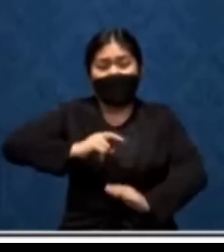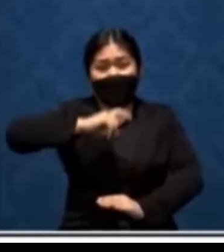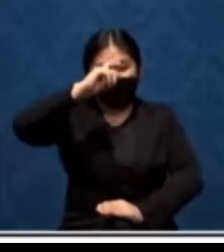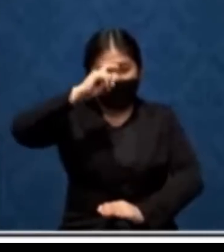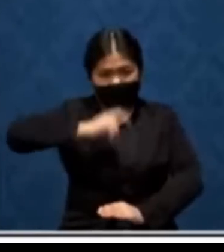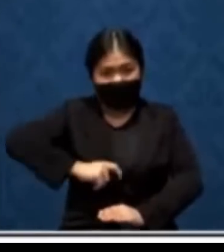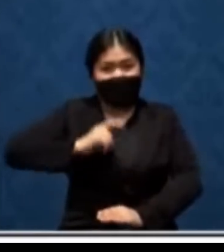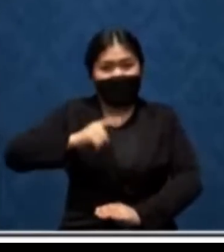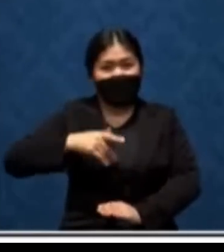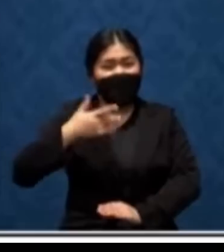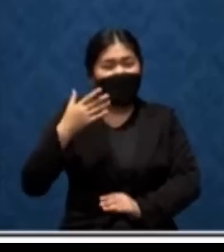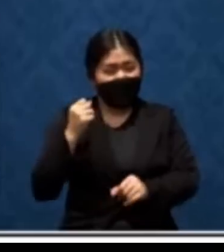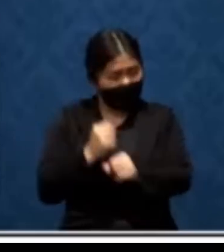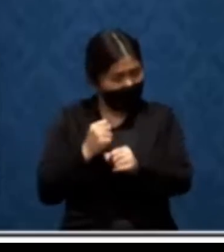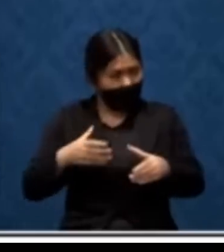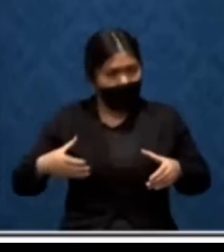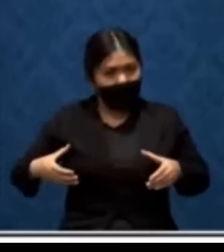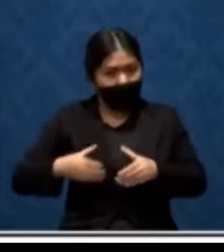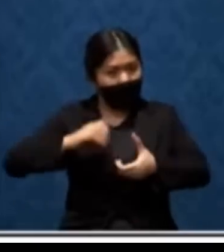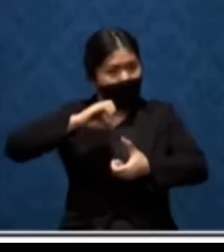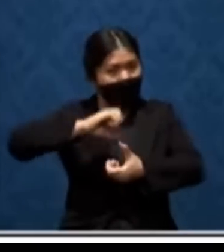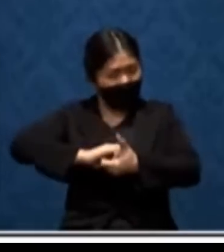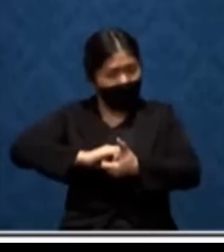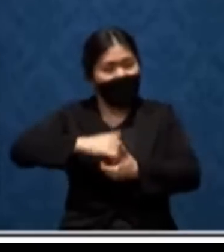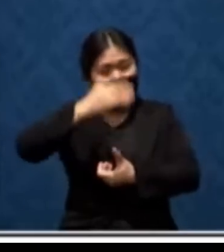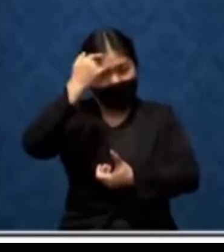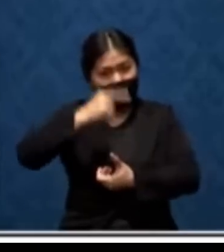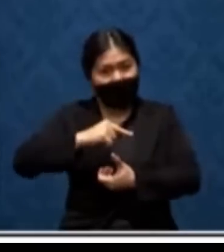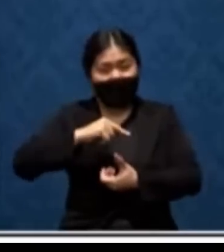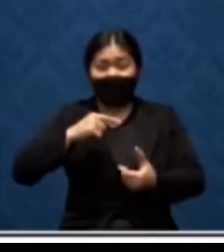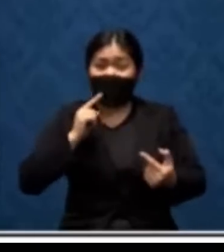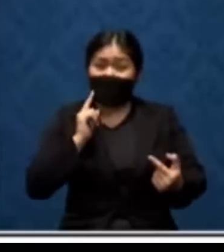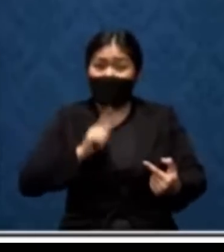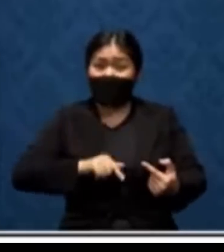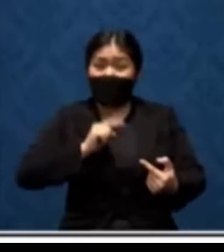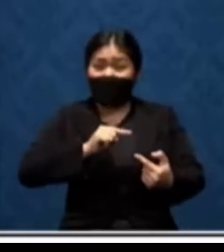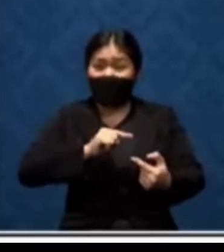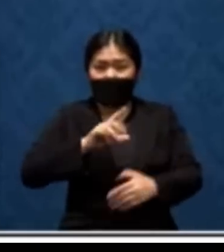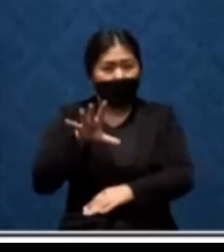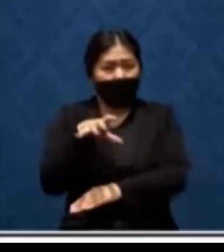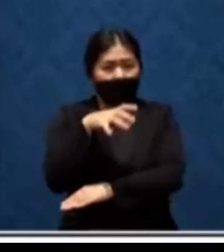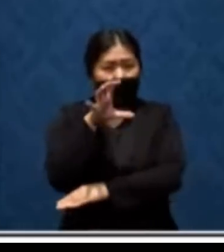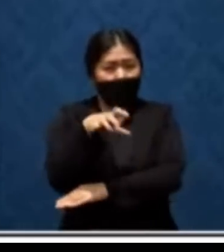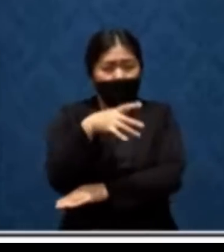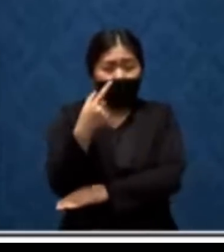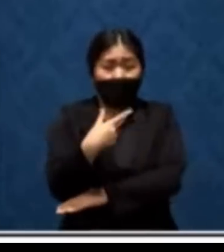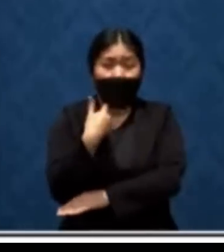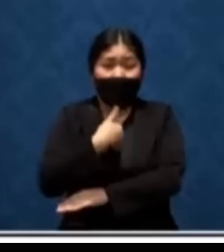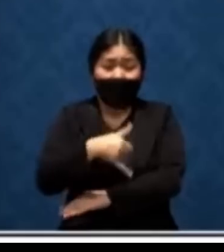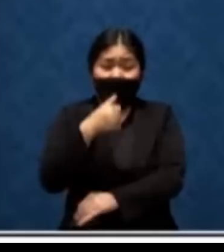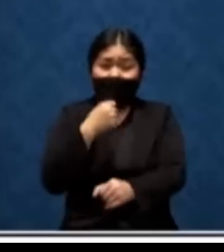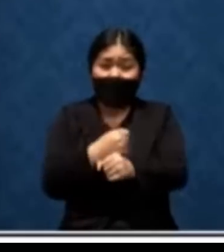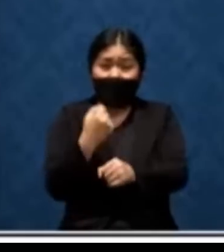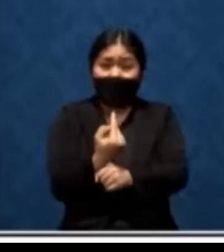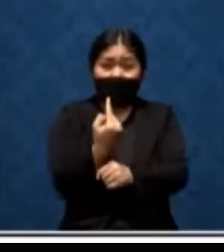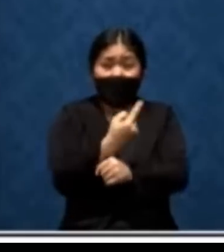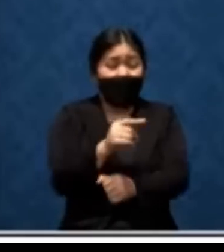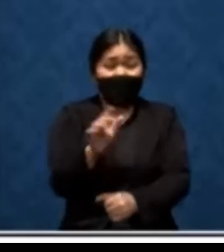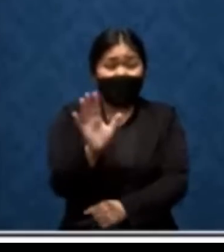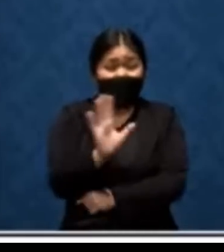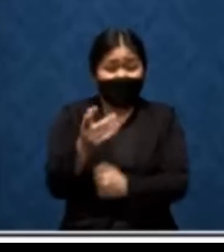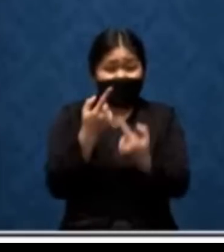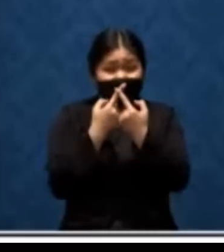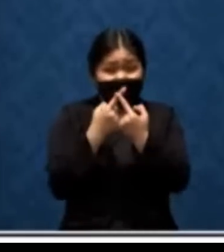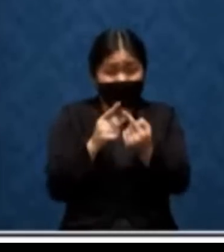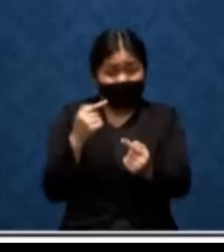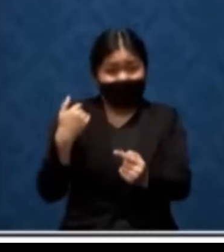จีนทำร่วมด้วยกันค่ะกระบวนการนี้ไม่ใช่เฉพาะแต่การดอกรวมล่อลวงเราไปทำงานแต่